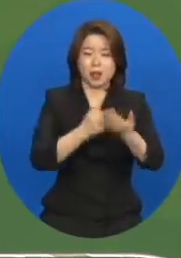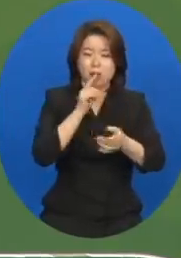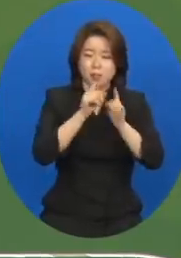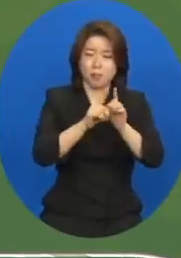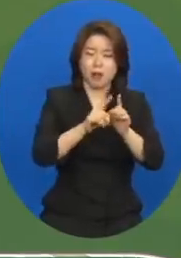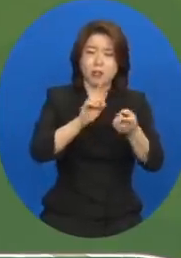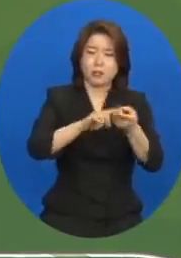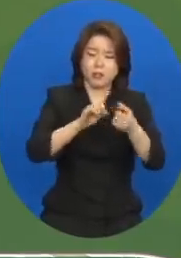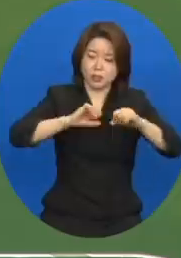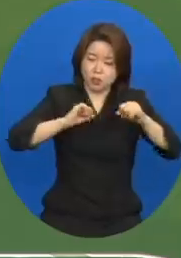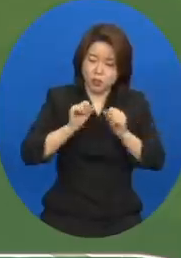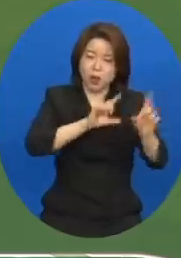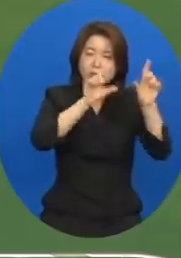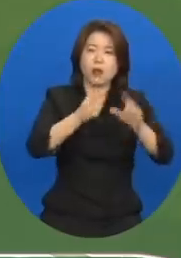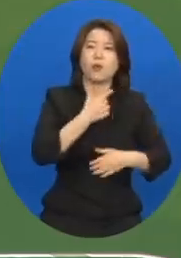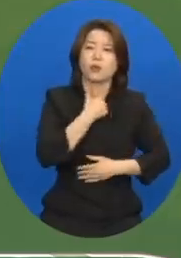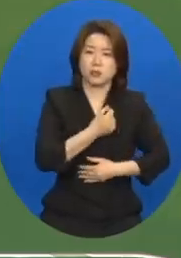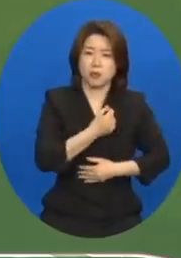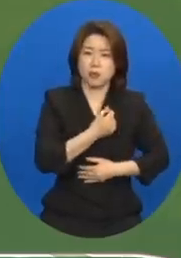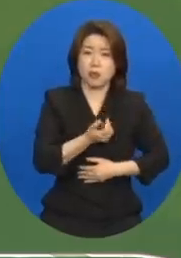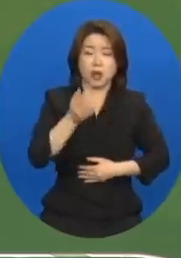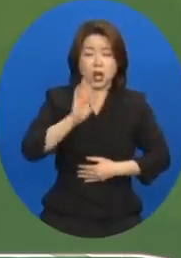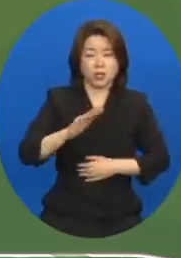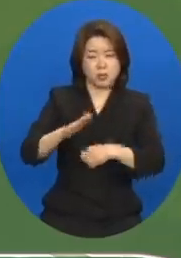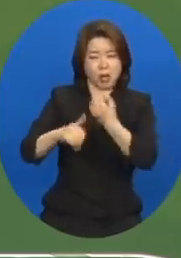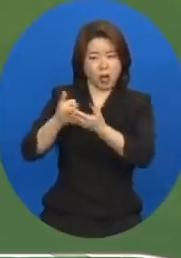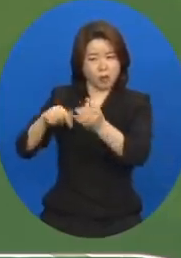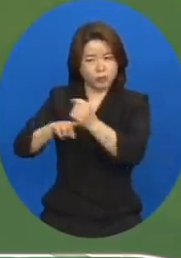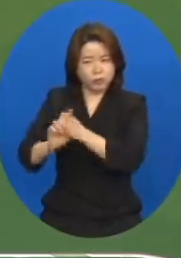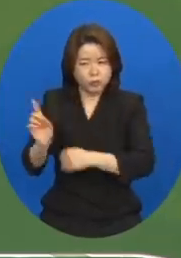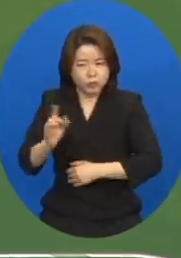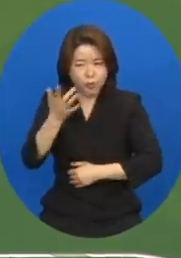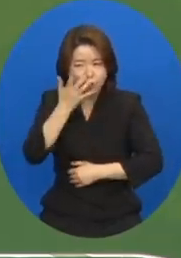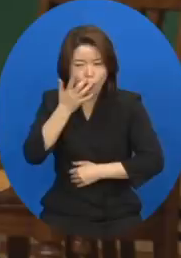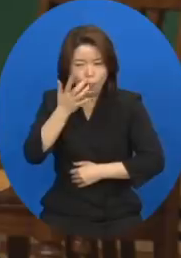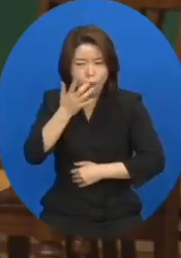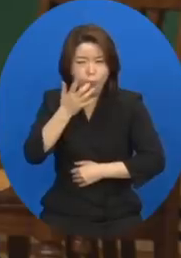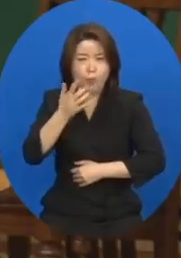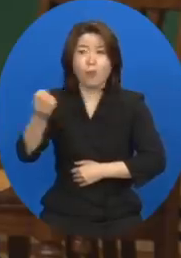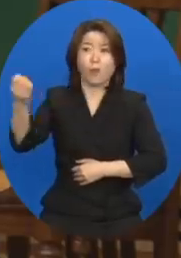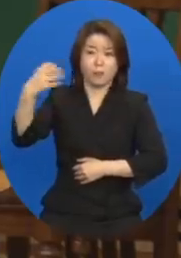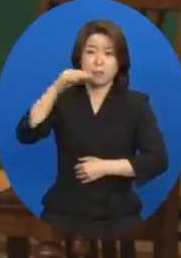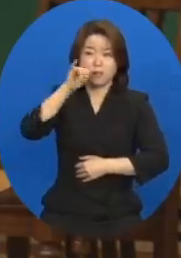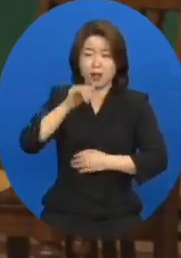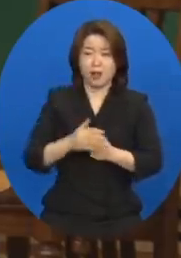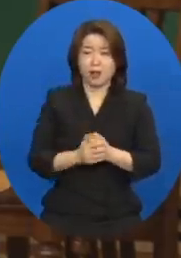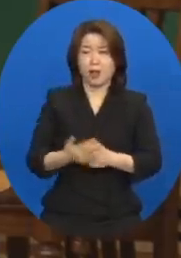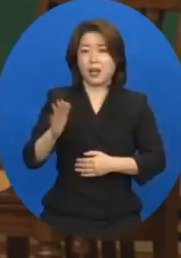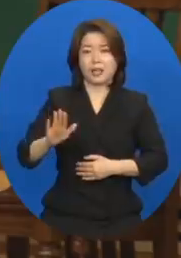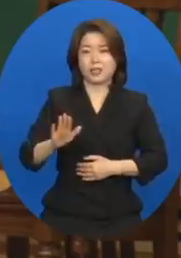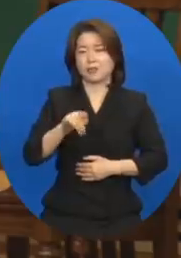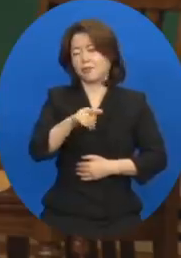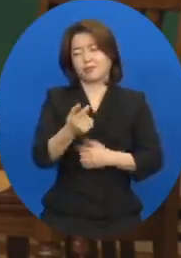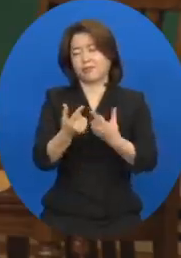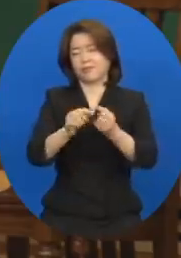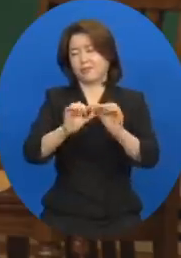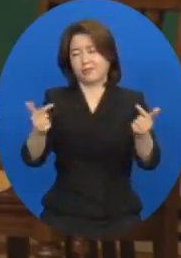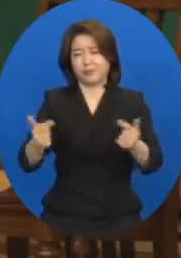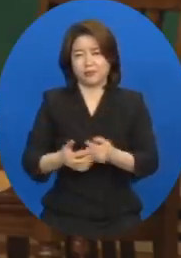싶지만 하나님의 뜻을 잘 알기 어렵다고들 이야기를 합니다. 근데 실제로는 그렇지가